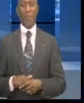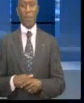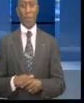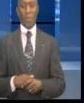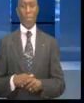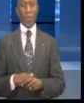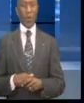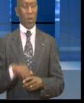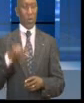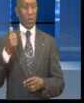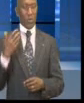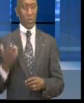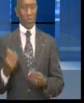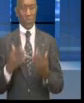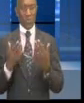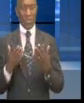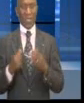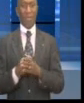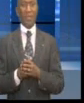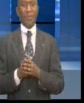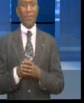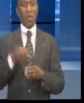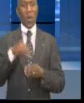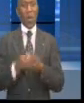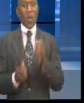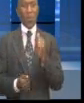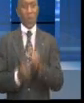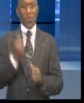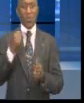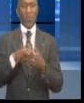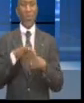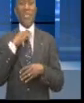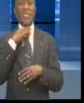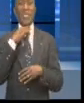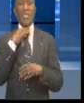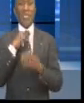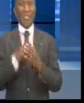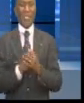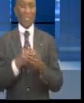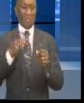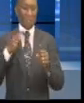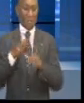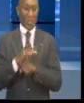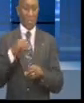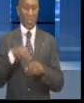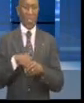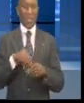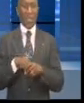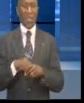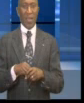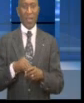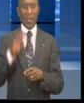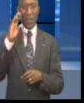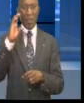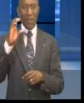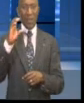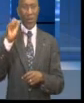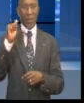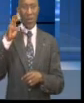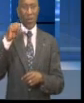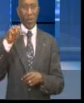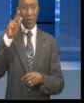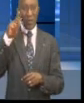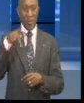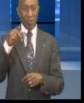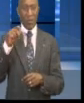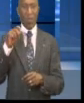Tout à fait autre chose. En plus de l'insalubrité criante qui a toujours caractérisé le camp des assistants, on nous signale que même les avenues de